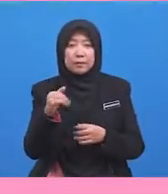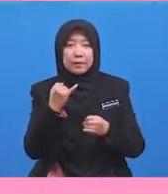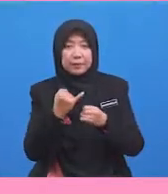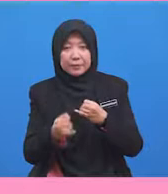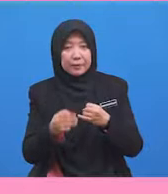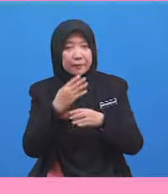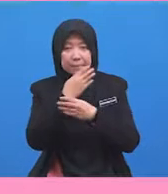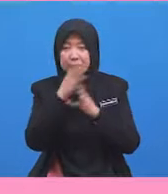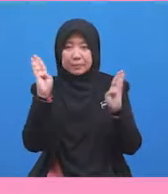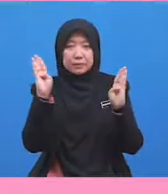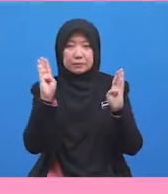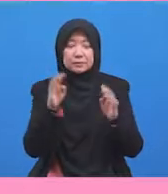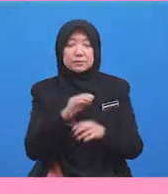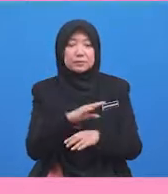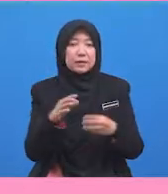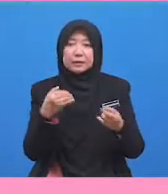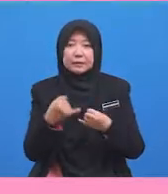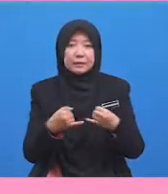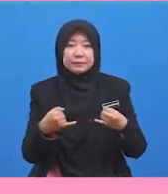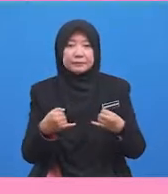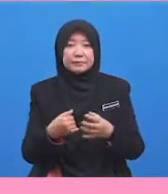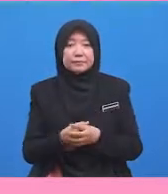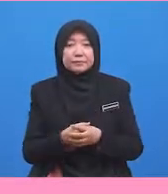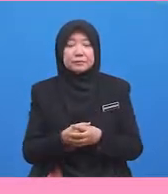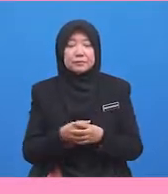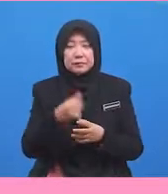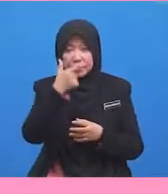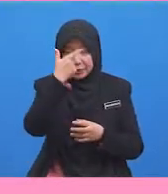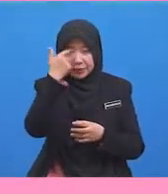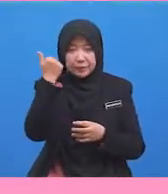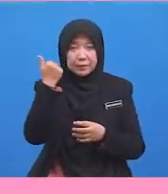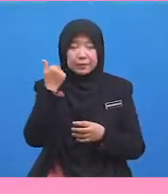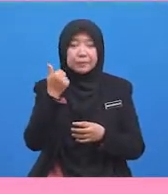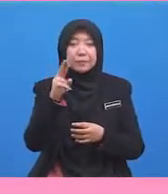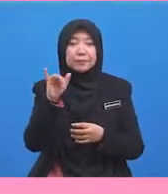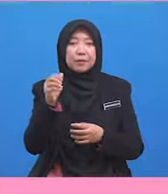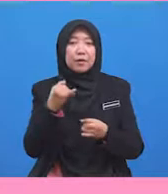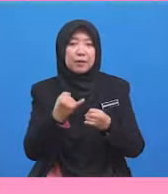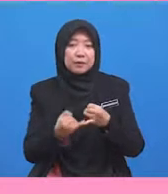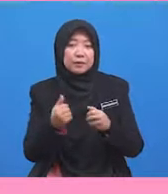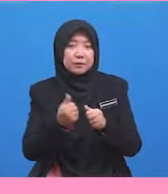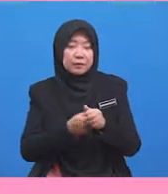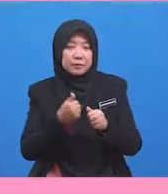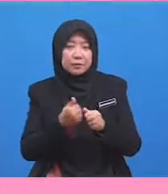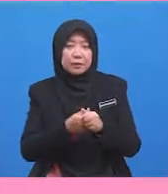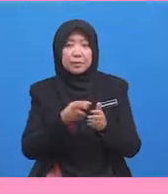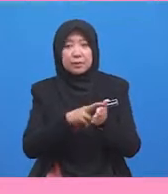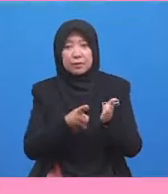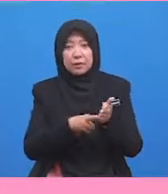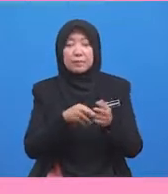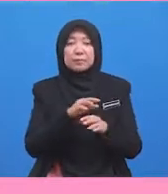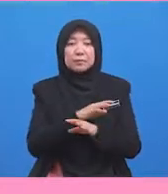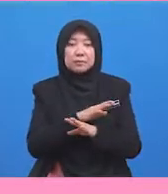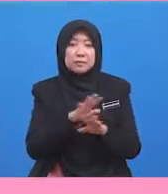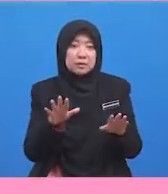ilah bebas atau tidak terikat ini kerana rima akhir pada setiap rangkap adalah tidak